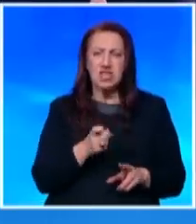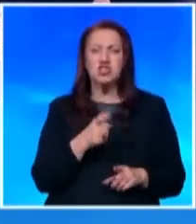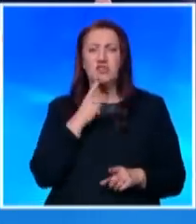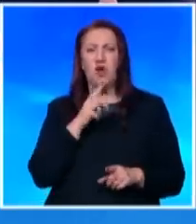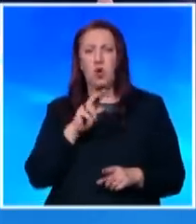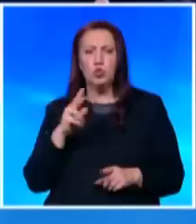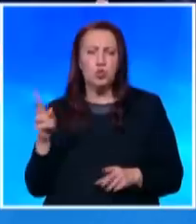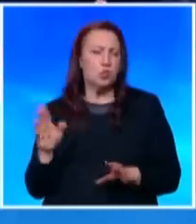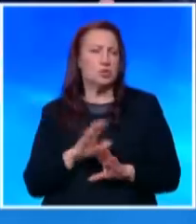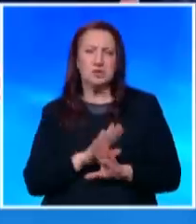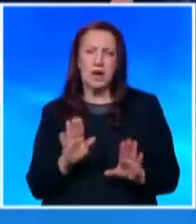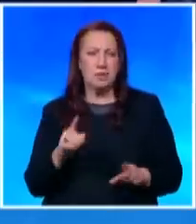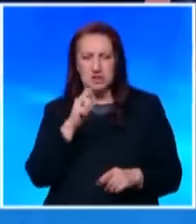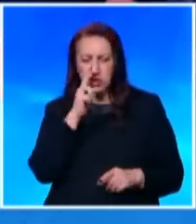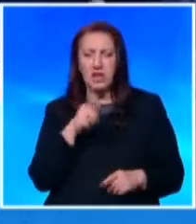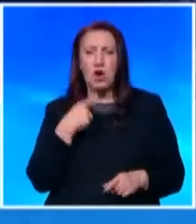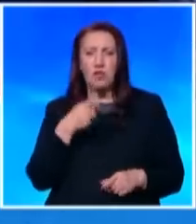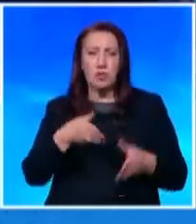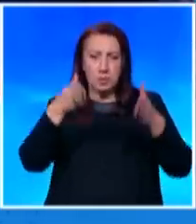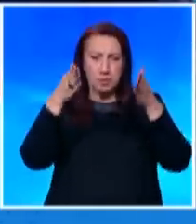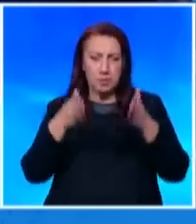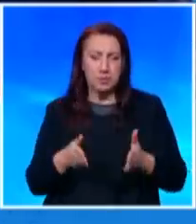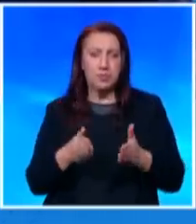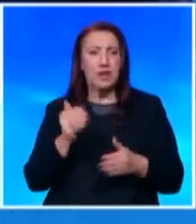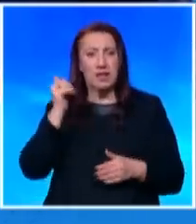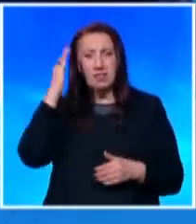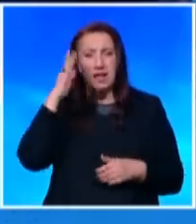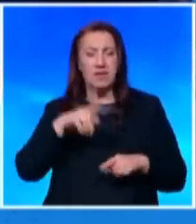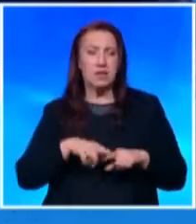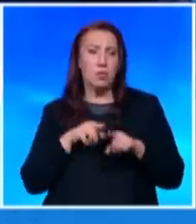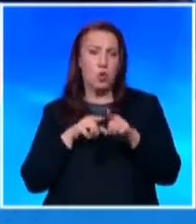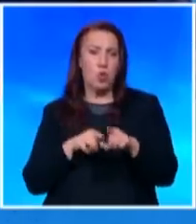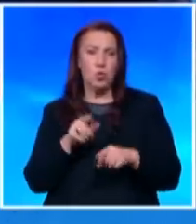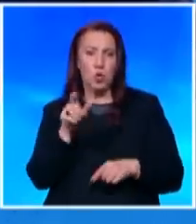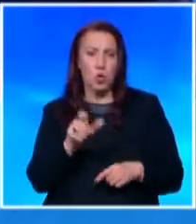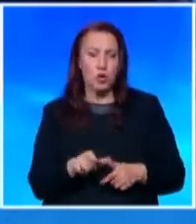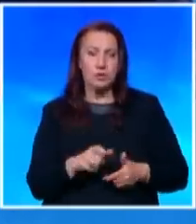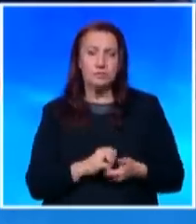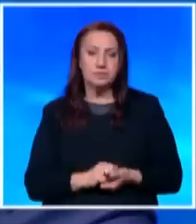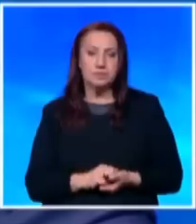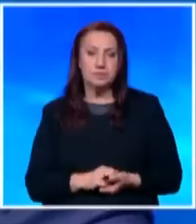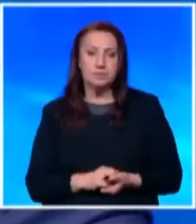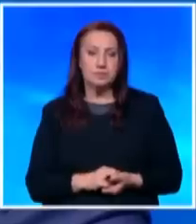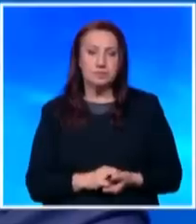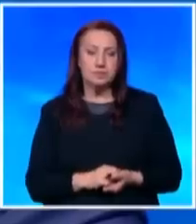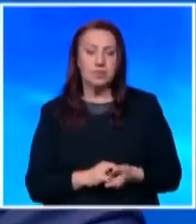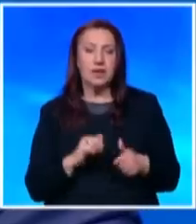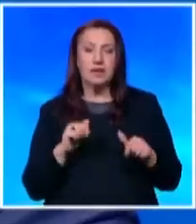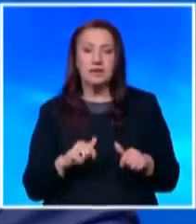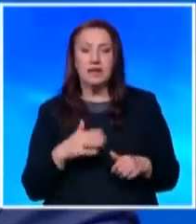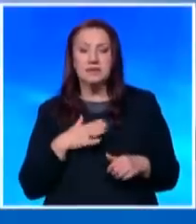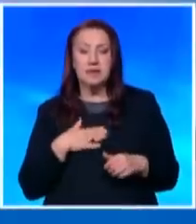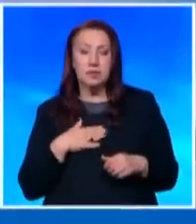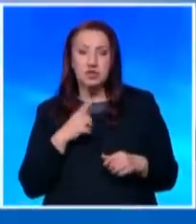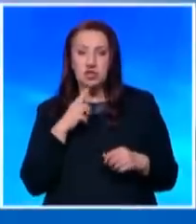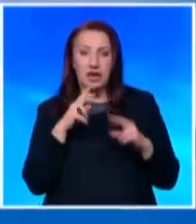бъде друг човек. Да, за фигурата на главния прокурор. Говорим за фигурата чисто. Днес се случиха разпитите на Бойко Борисов по